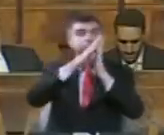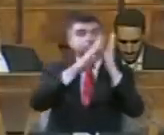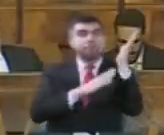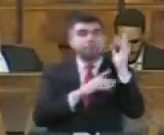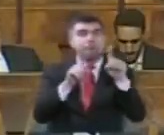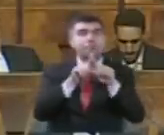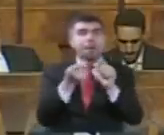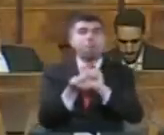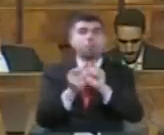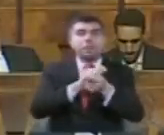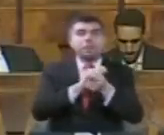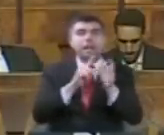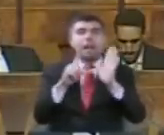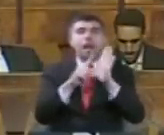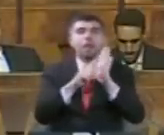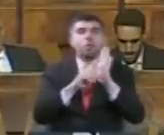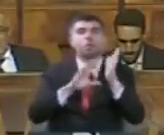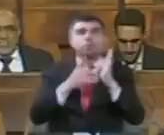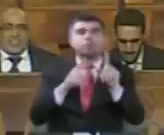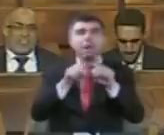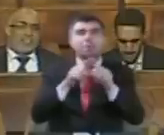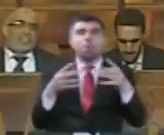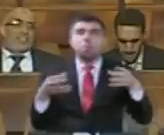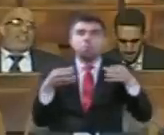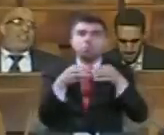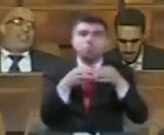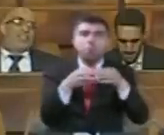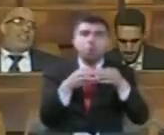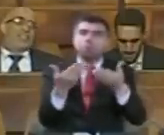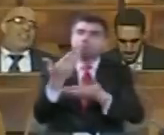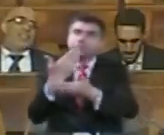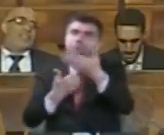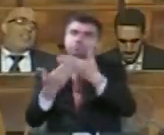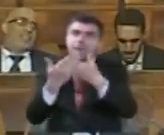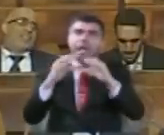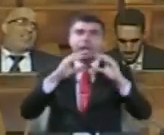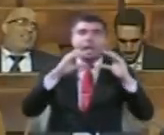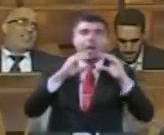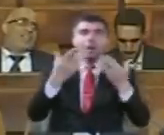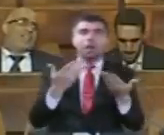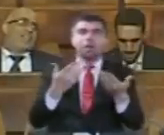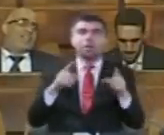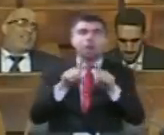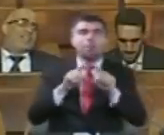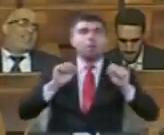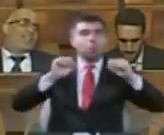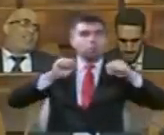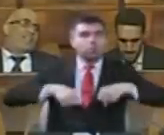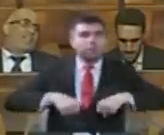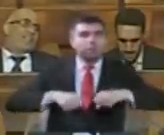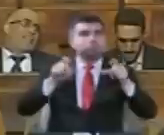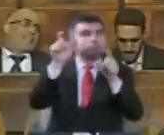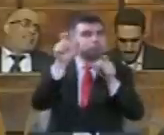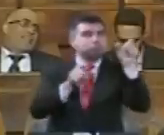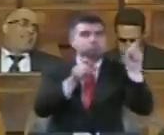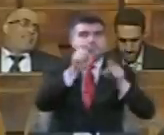القانون الجنائي تعديلا جذريا وبطريقه تشاركيه غير مسبوقه ولقي تاييدا شعبيا